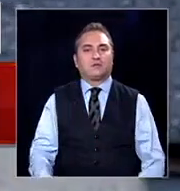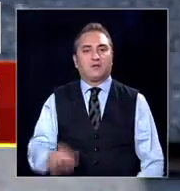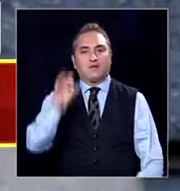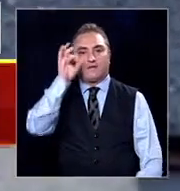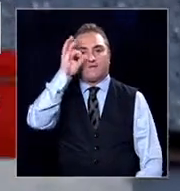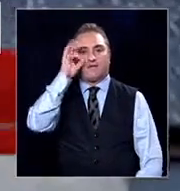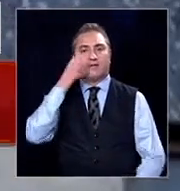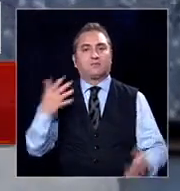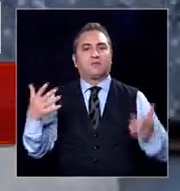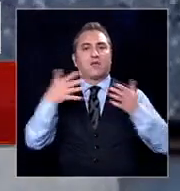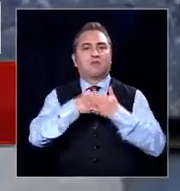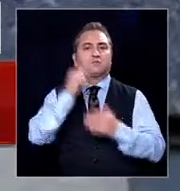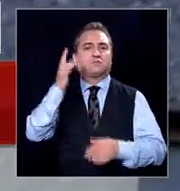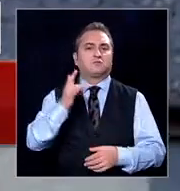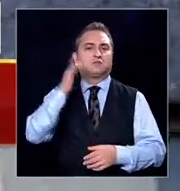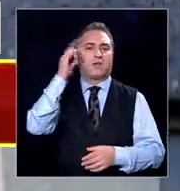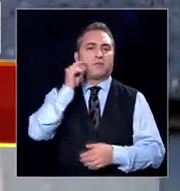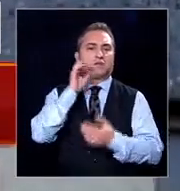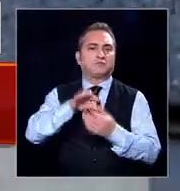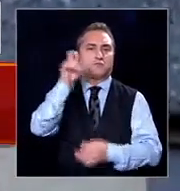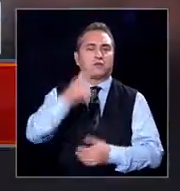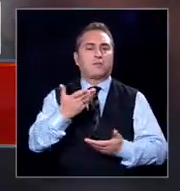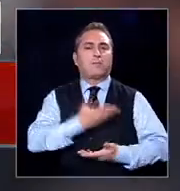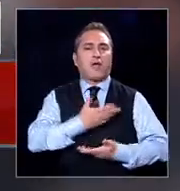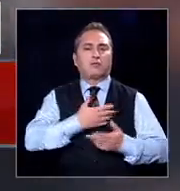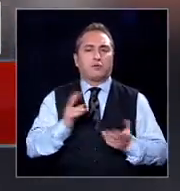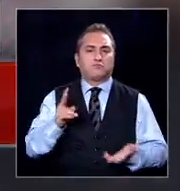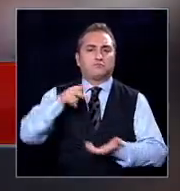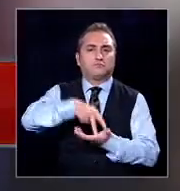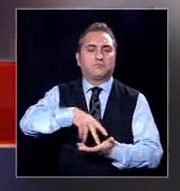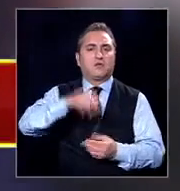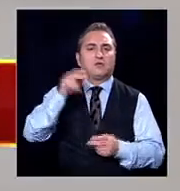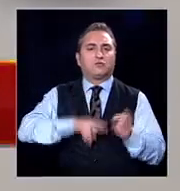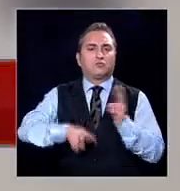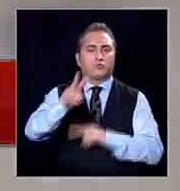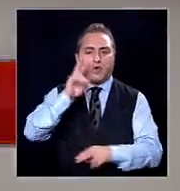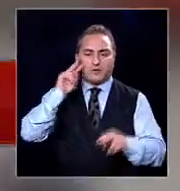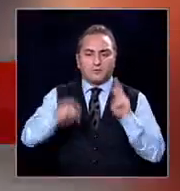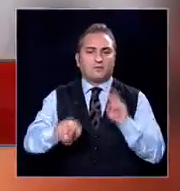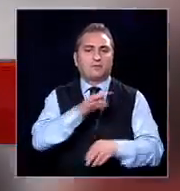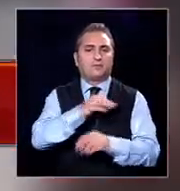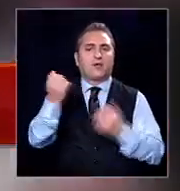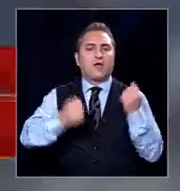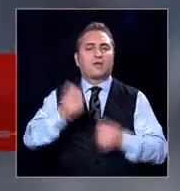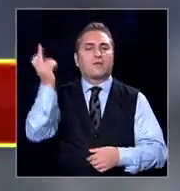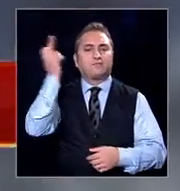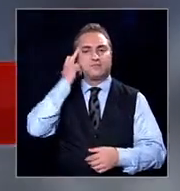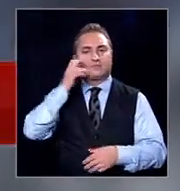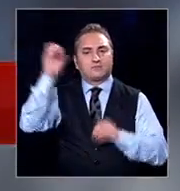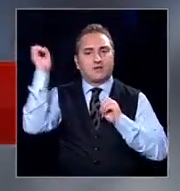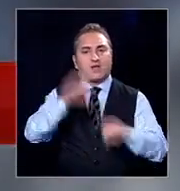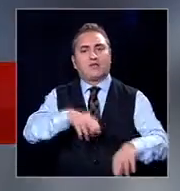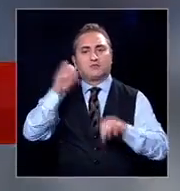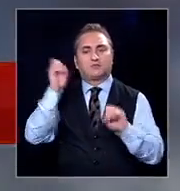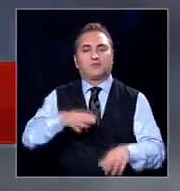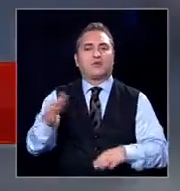Fatih'te akşamüstü yabancı uyruklu bu adam balkona çıktı. Ne yoldan geçenlere ne de araçlara aldırdı. Eşyalarını